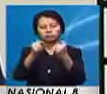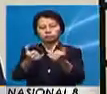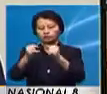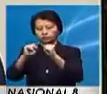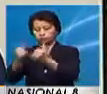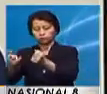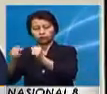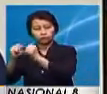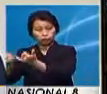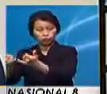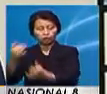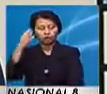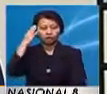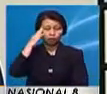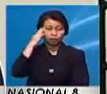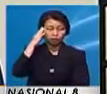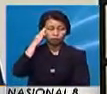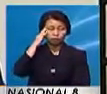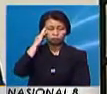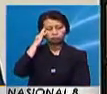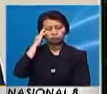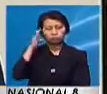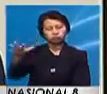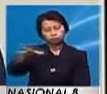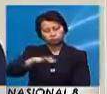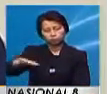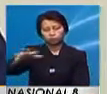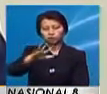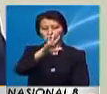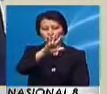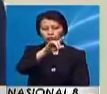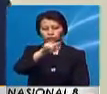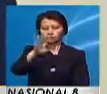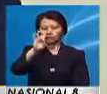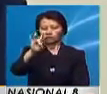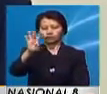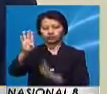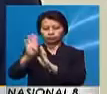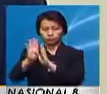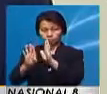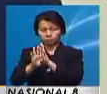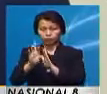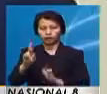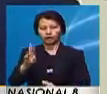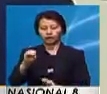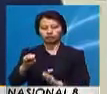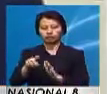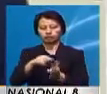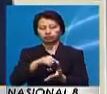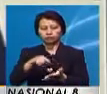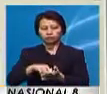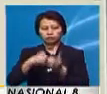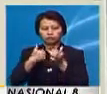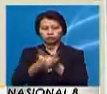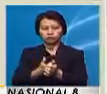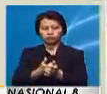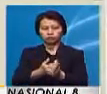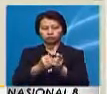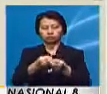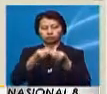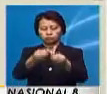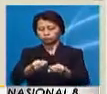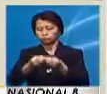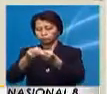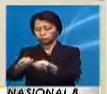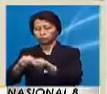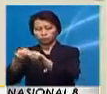Bumi Putra dijangka antara 5 hingga 8 bilion ringgit. Ini tertakluk kepada anugerah-anugerah yang